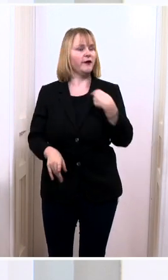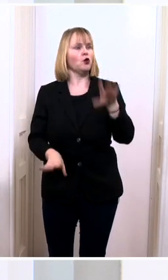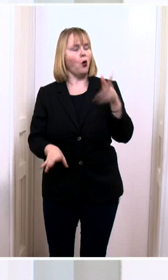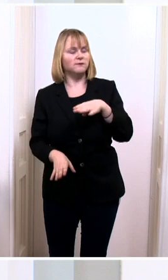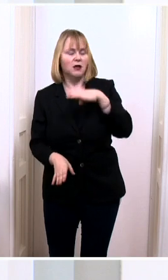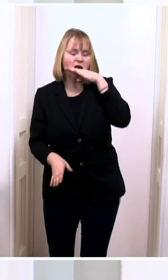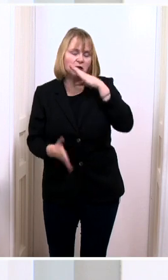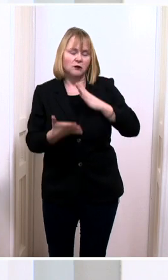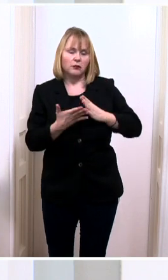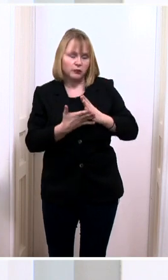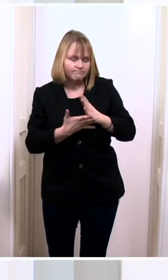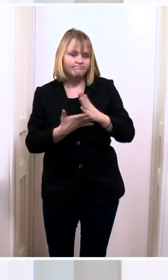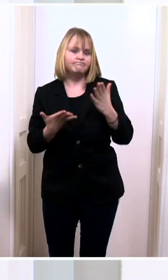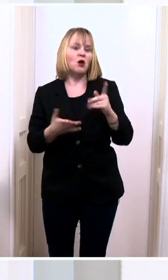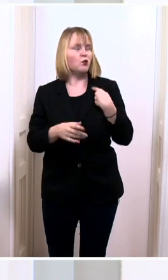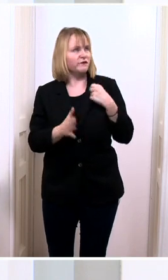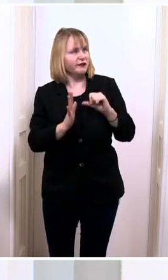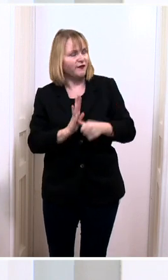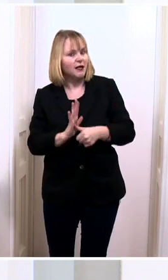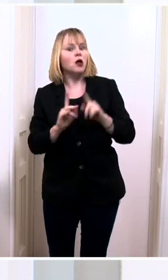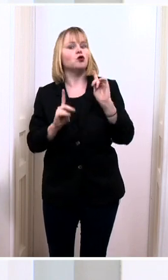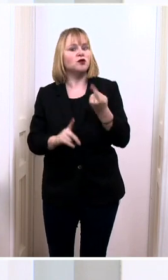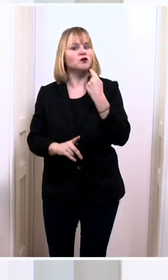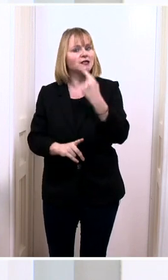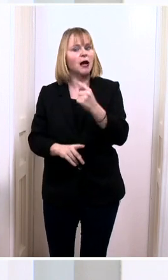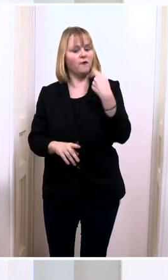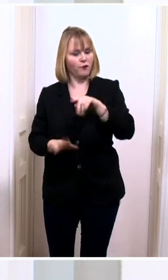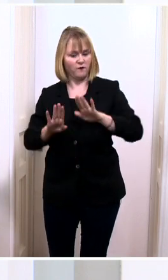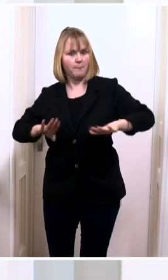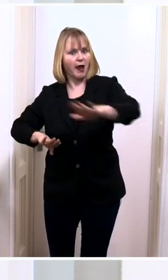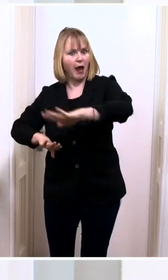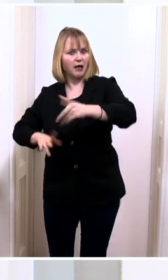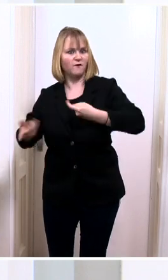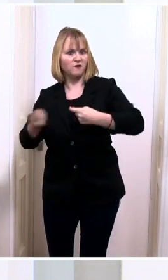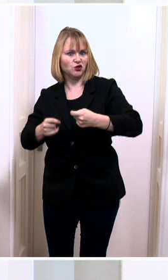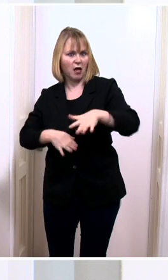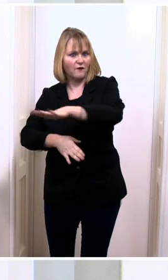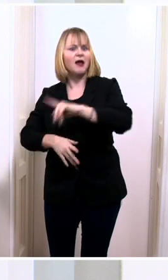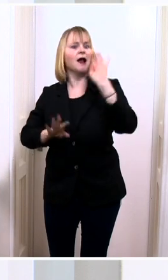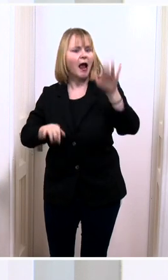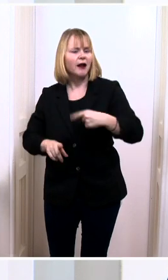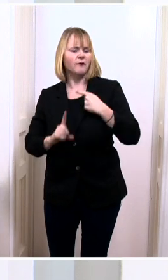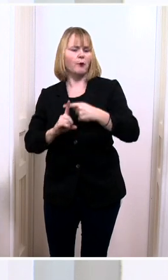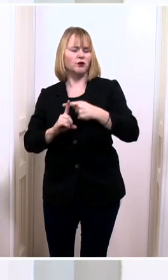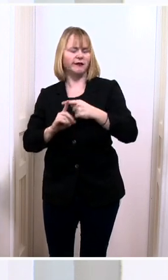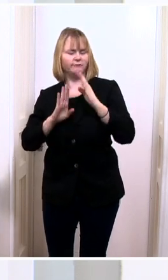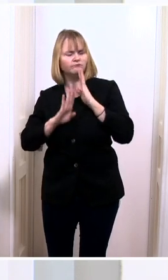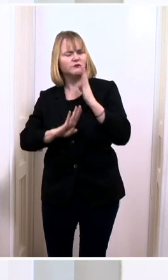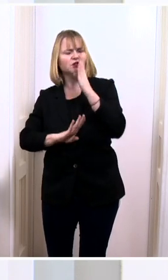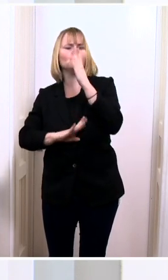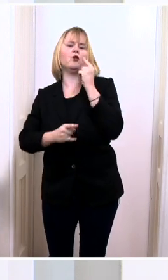Durchhalten zwingen müssen, so möchte ich für die Wirtschaft auch ganz klar festhalten, dass wir auch zuversichtlich sein müssen